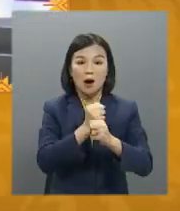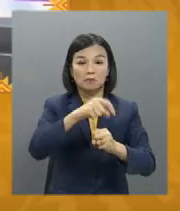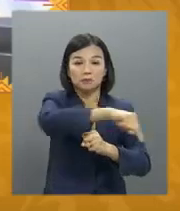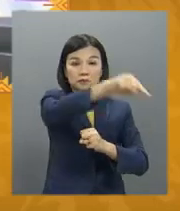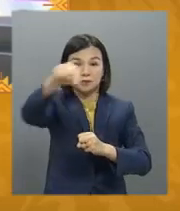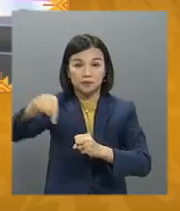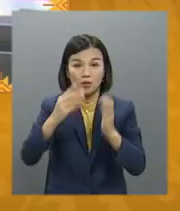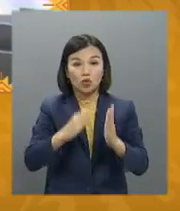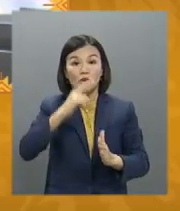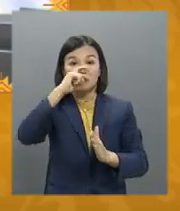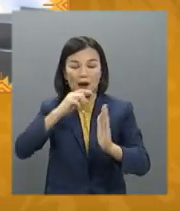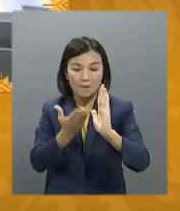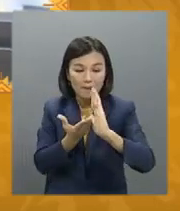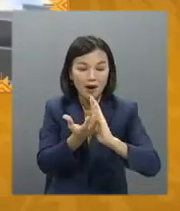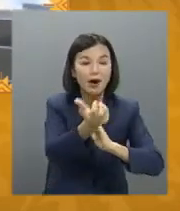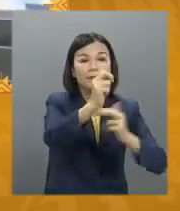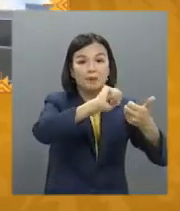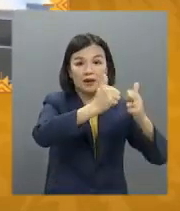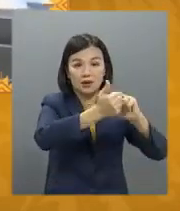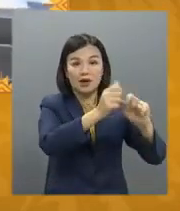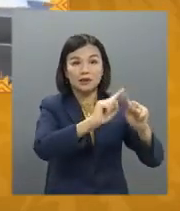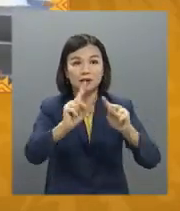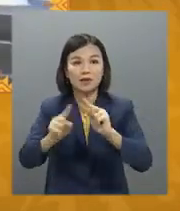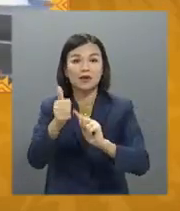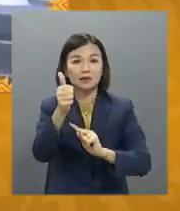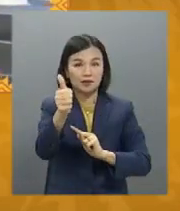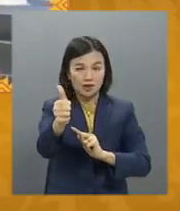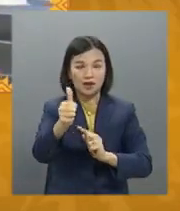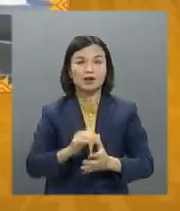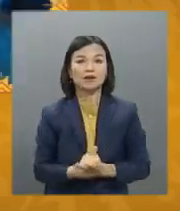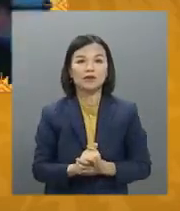ด้วยพระบารมีชาวไทยจึงรอดพ้นภัยพิบัติ